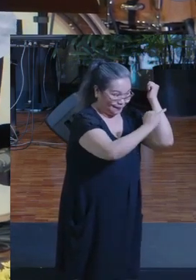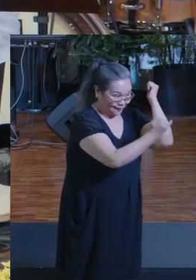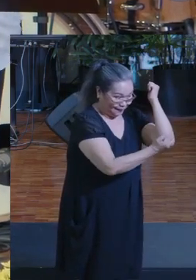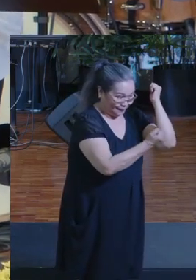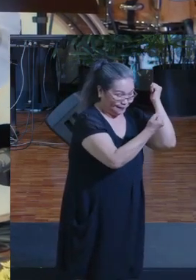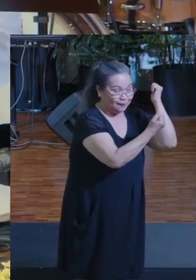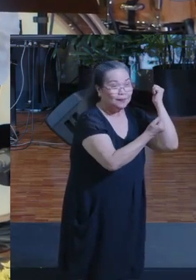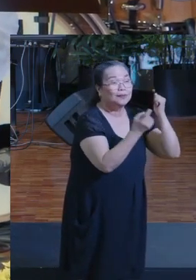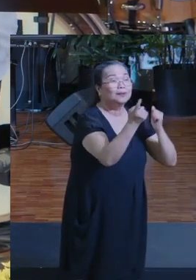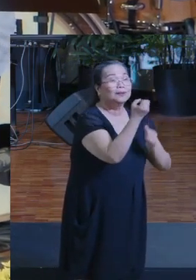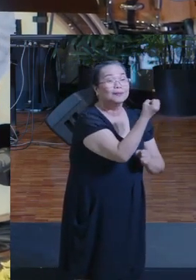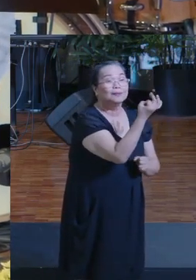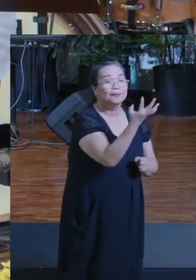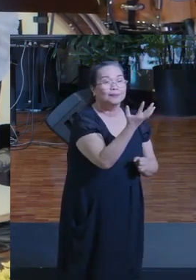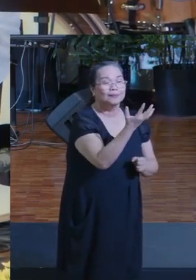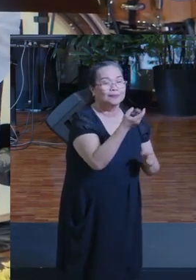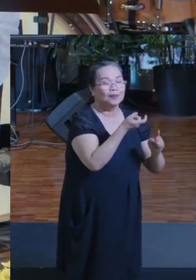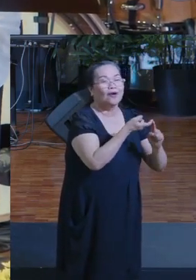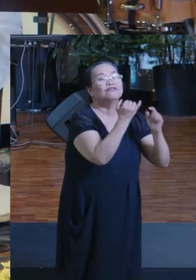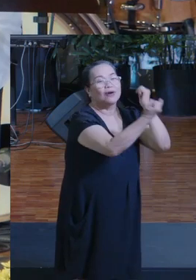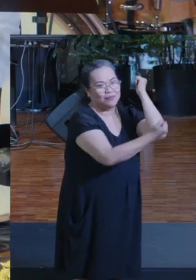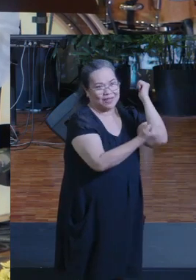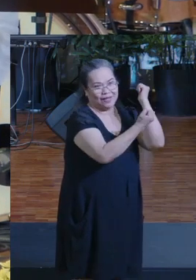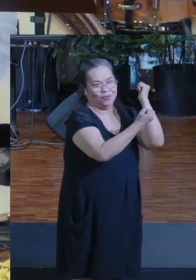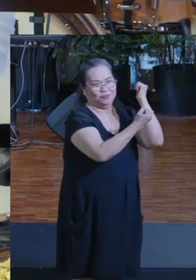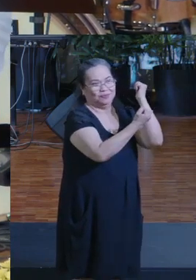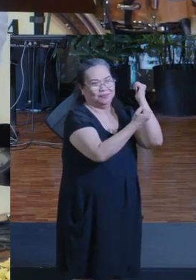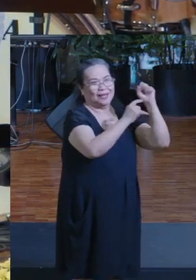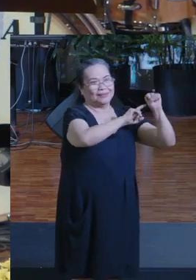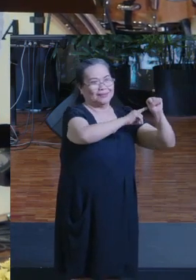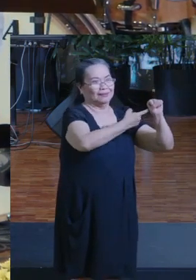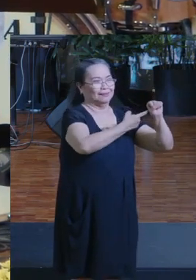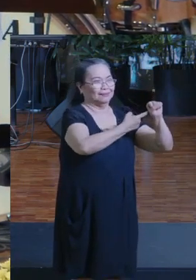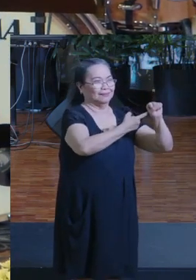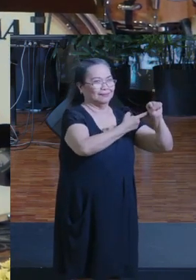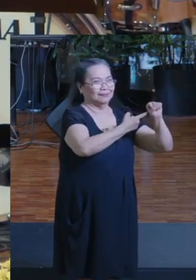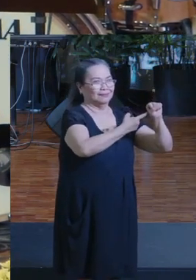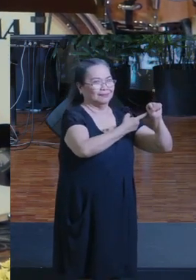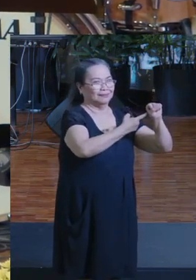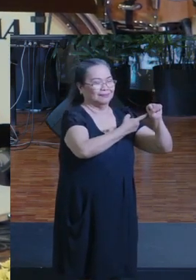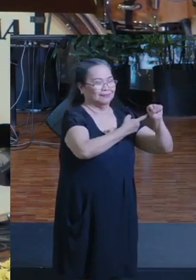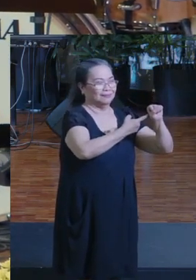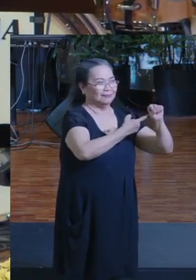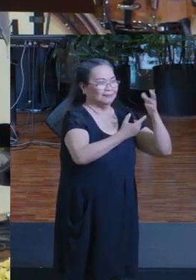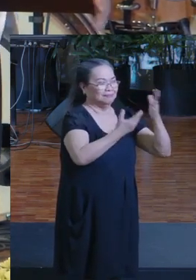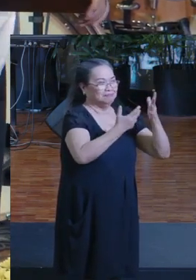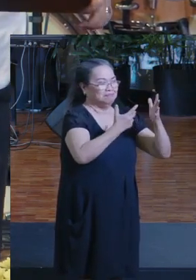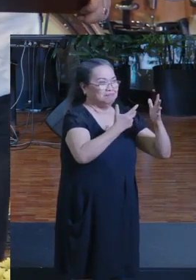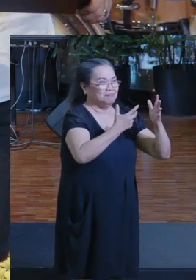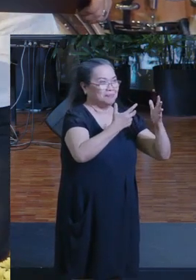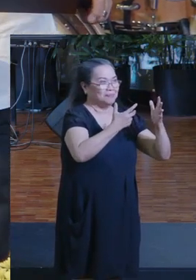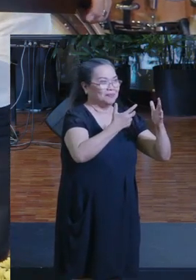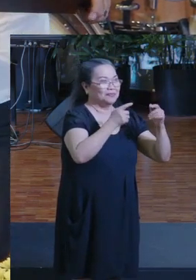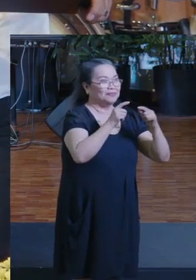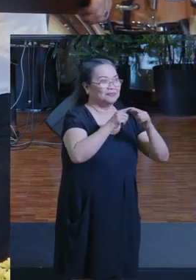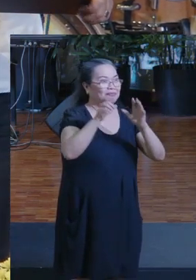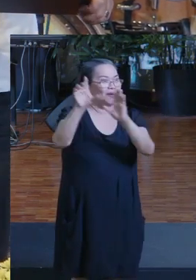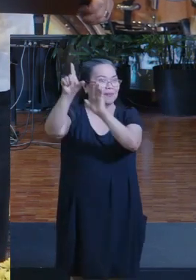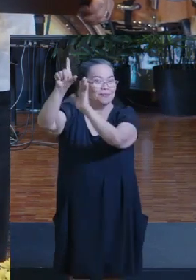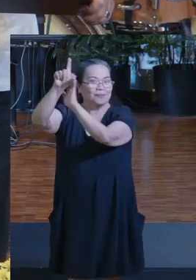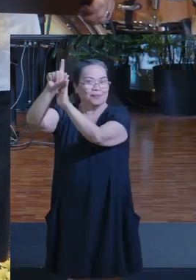siya nagbilang? Pagmula kay Jacob. Mula kay Jacob, papunta sa Sinai, 430